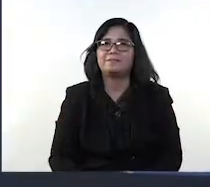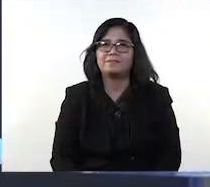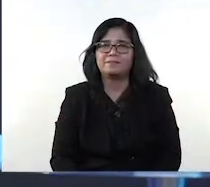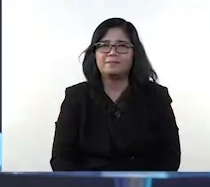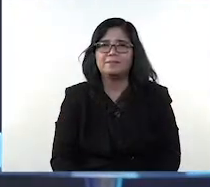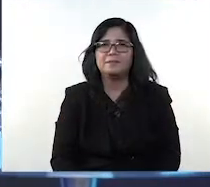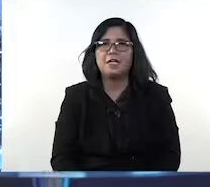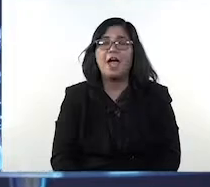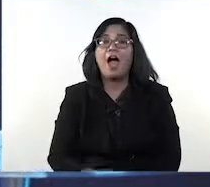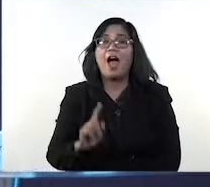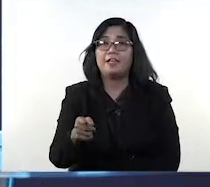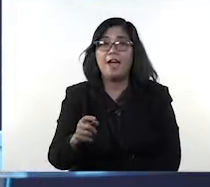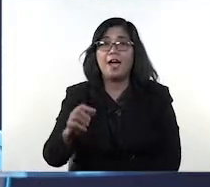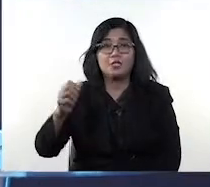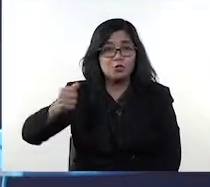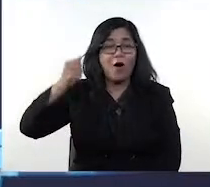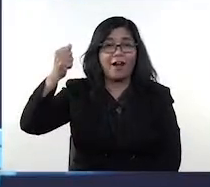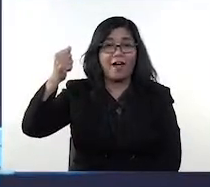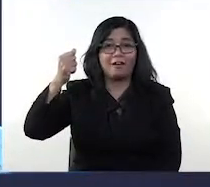Hai tadi juga ada juara